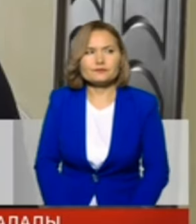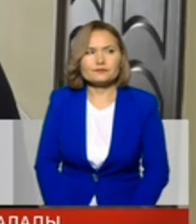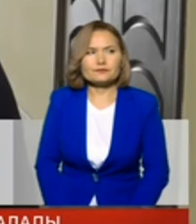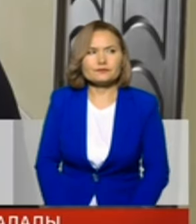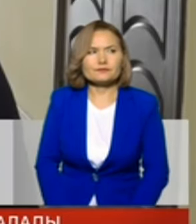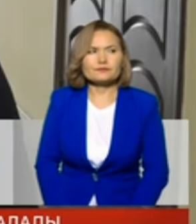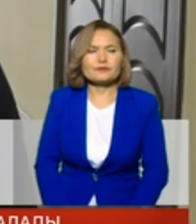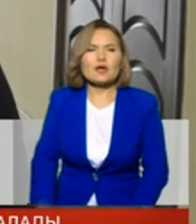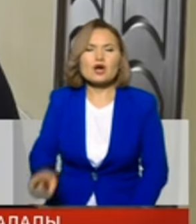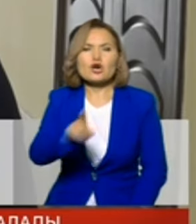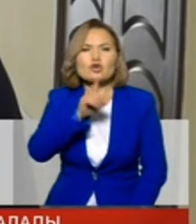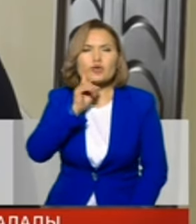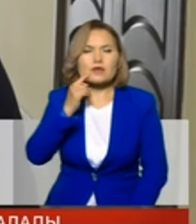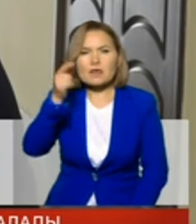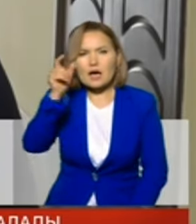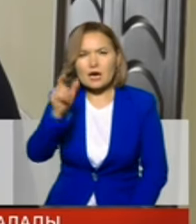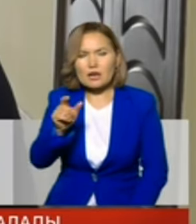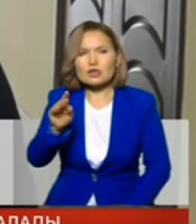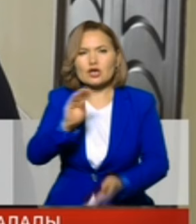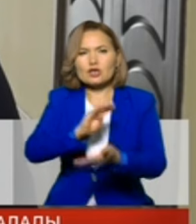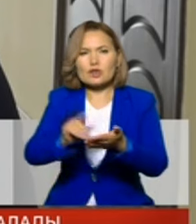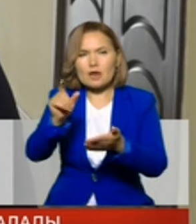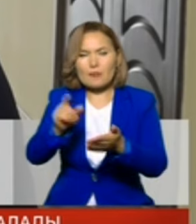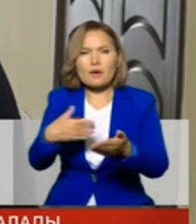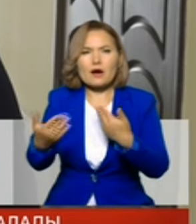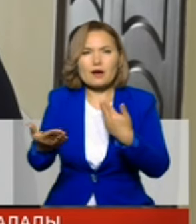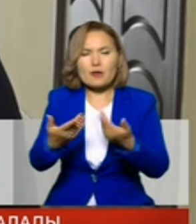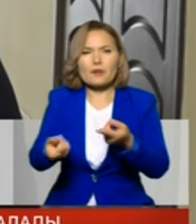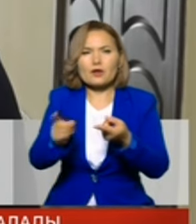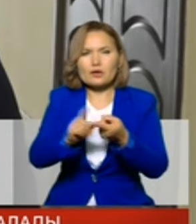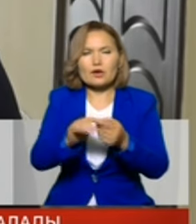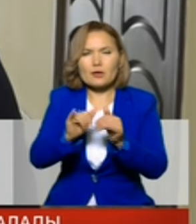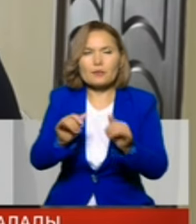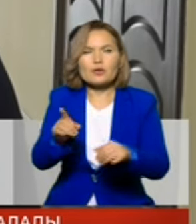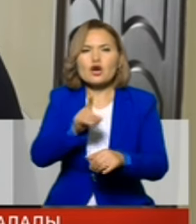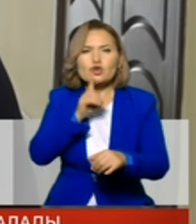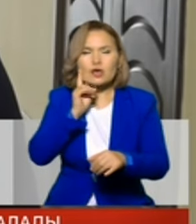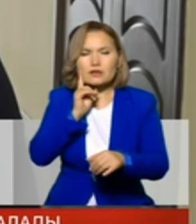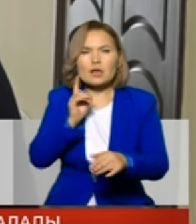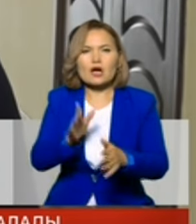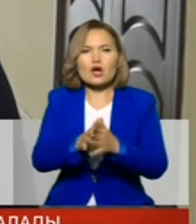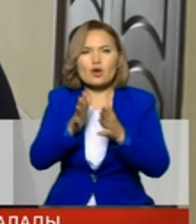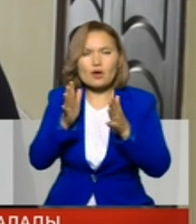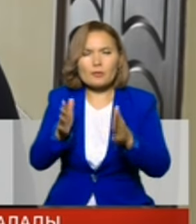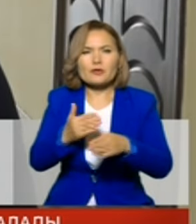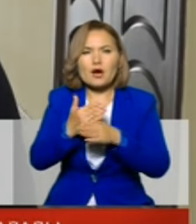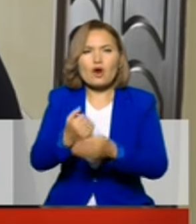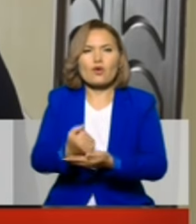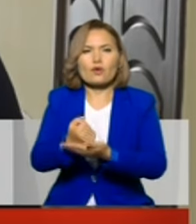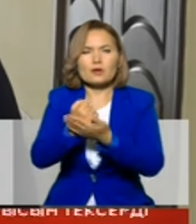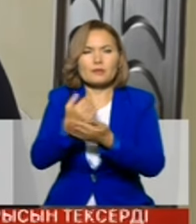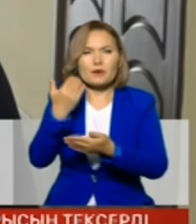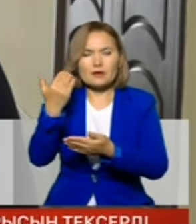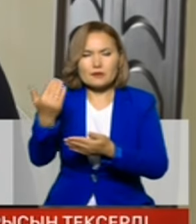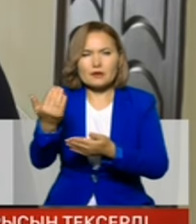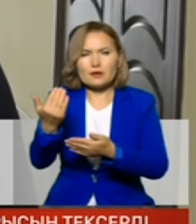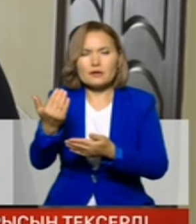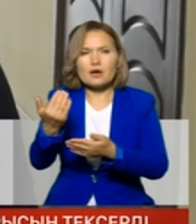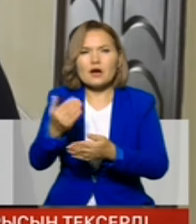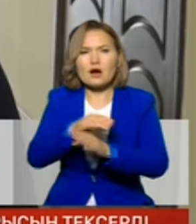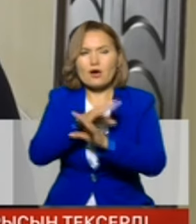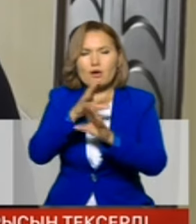Жас ақын жазушылардың қарым-қатынасын нығайтып, осы жастарға бір қолдау мақсатында